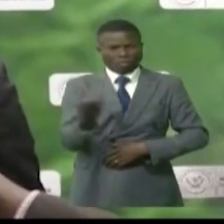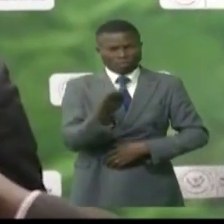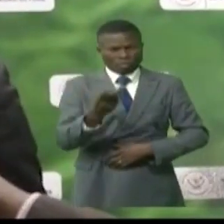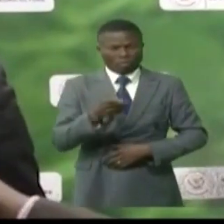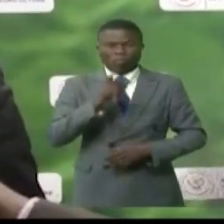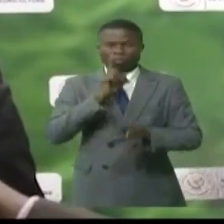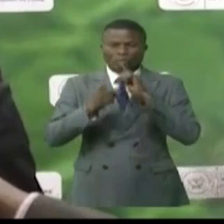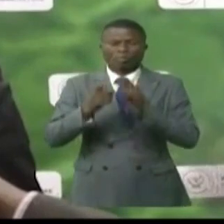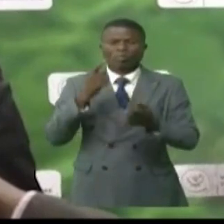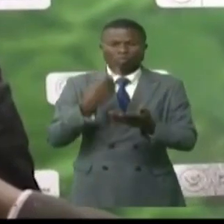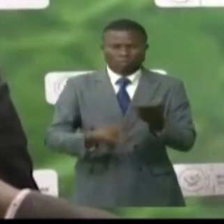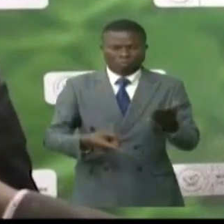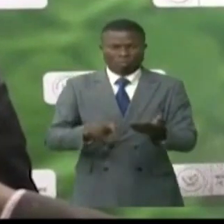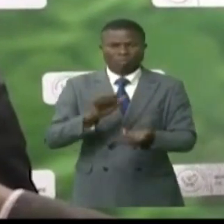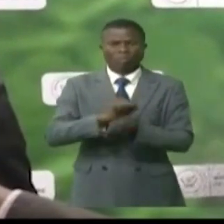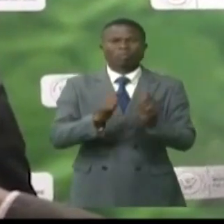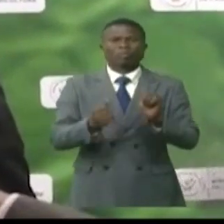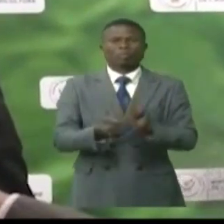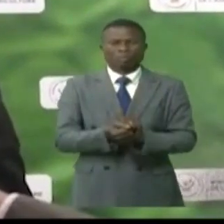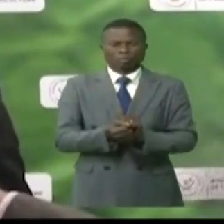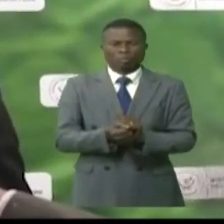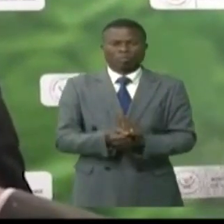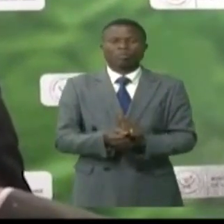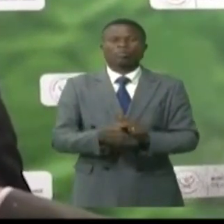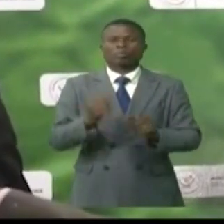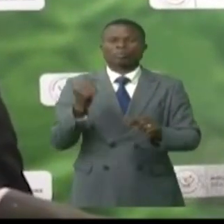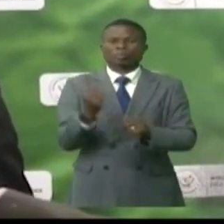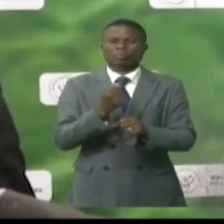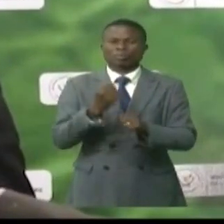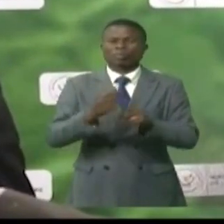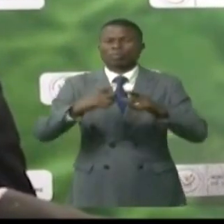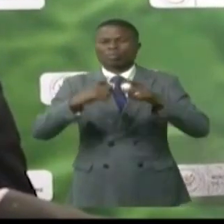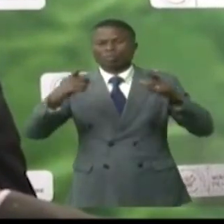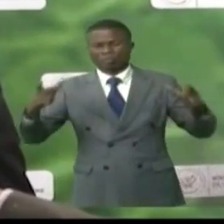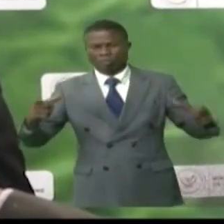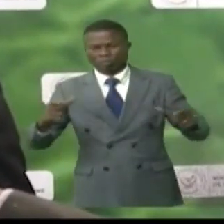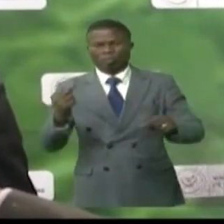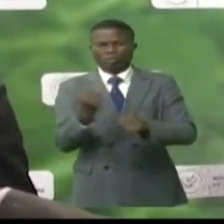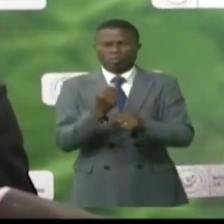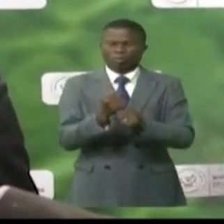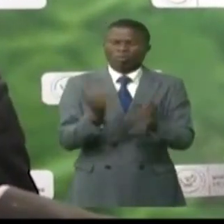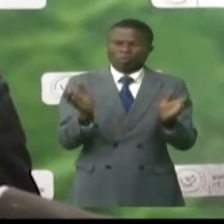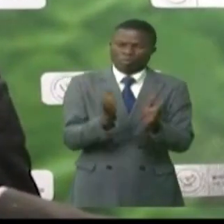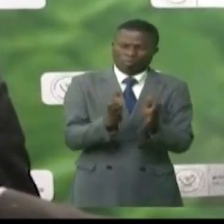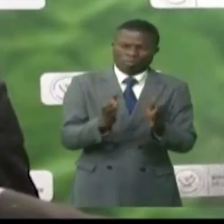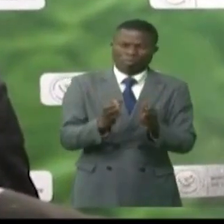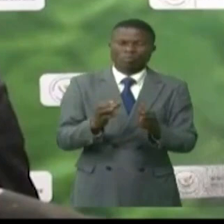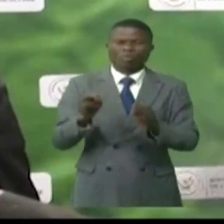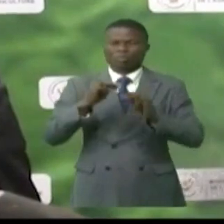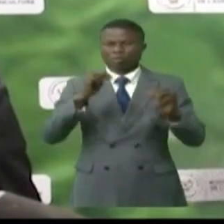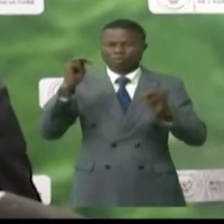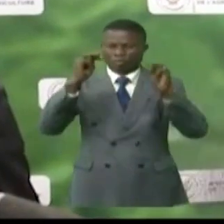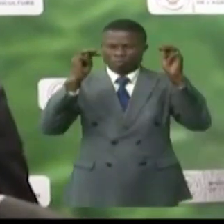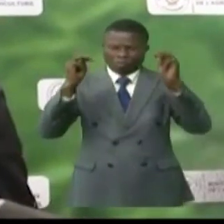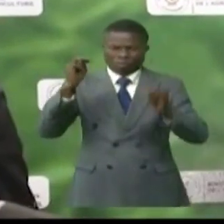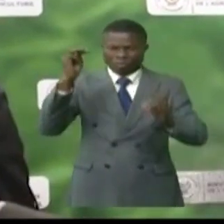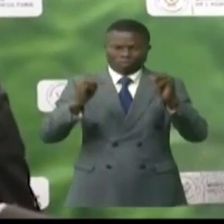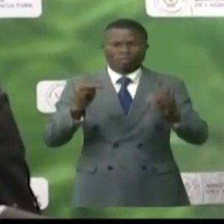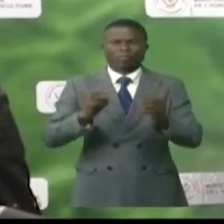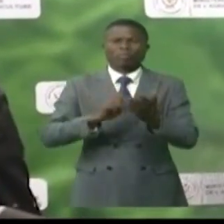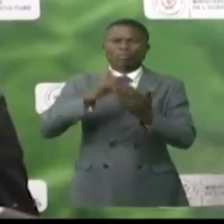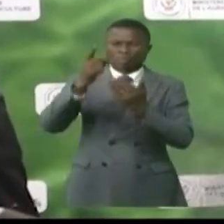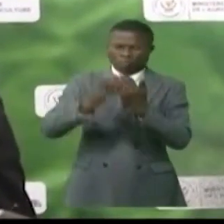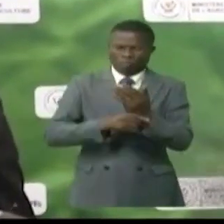avons parlé à niveau macro et au niveau micro sur le plan et développement que nous allons